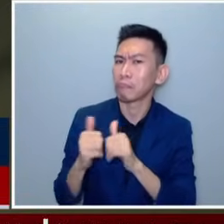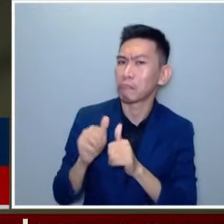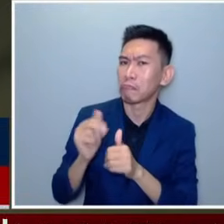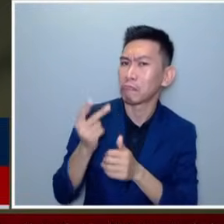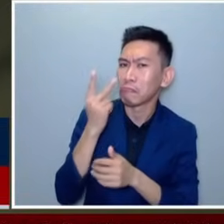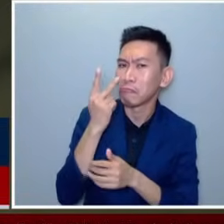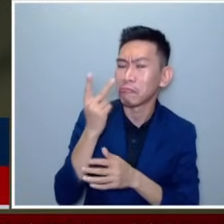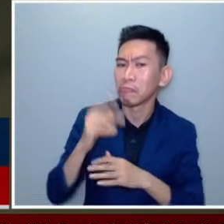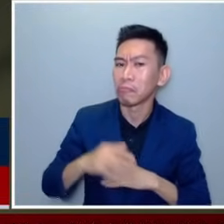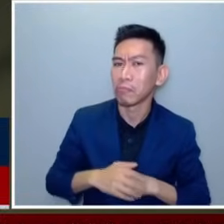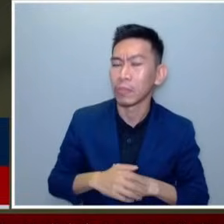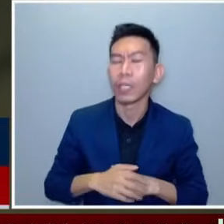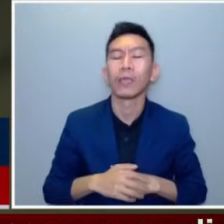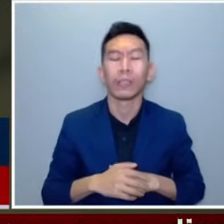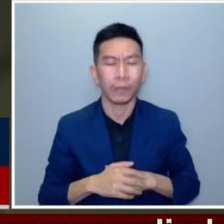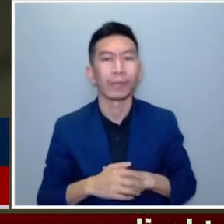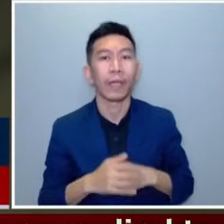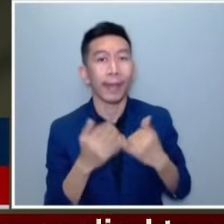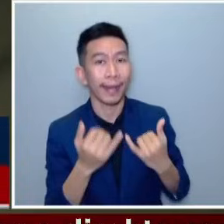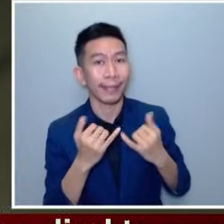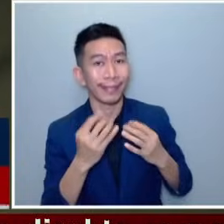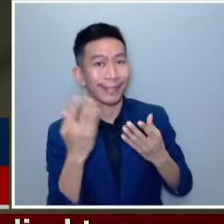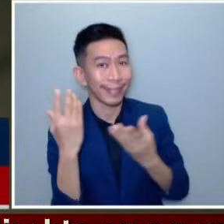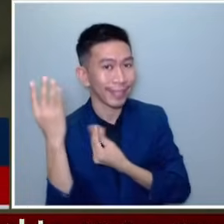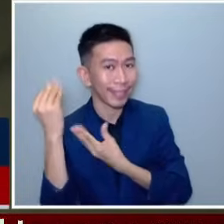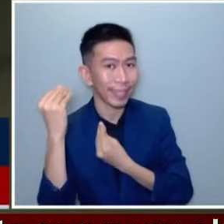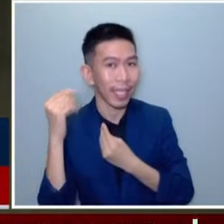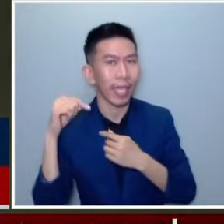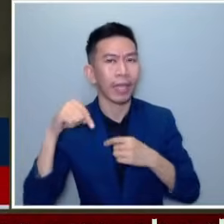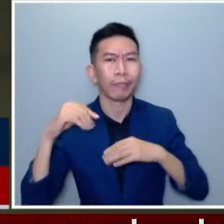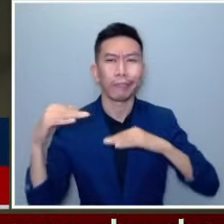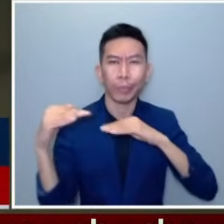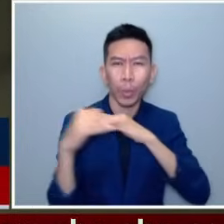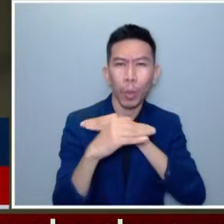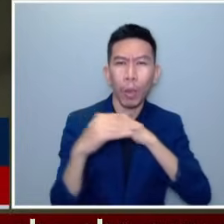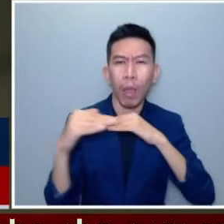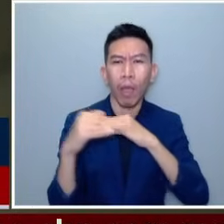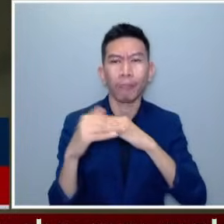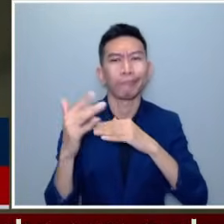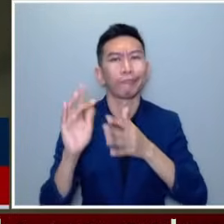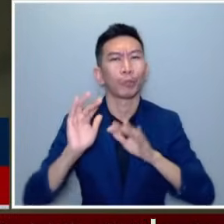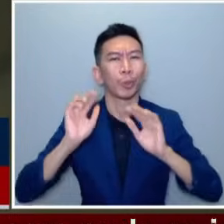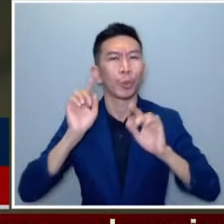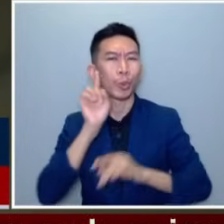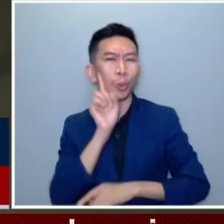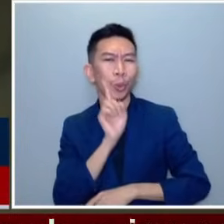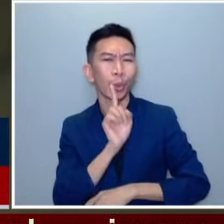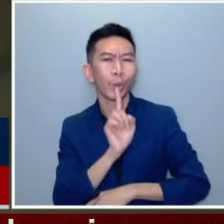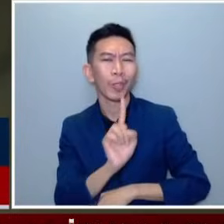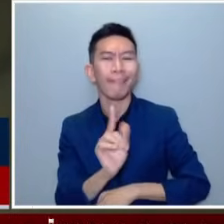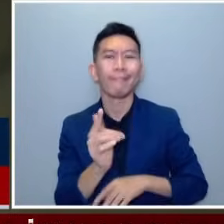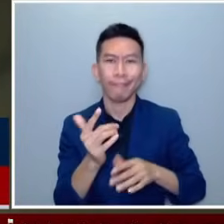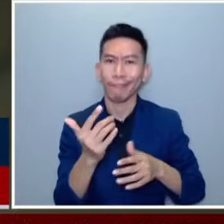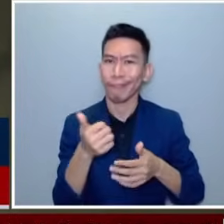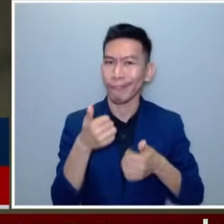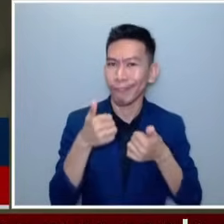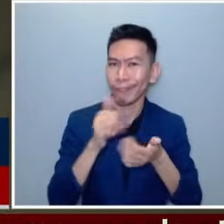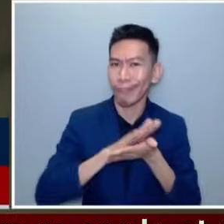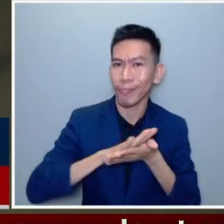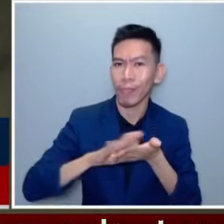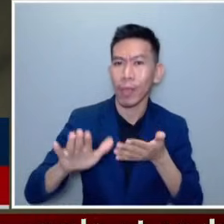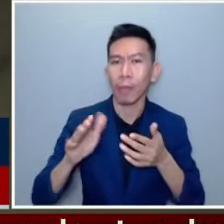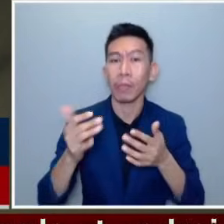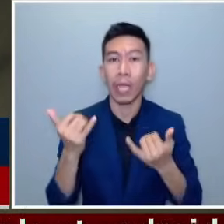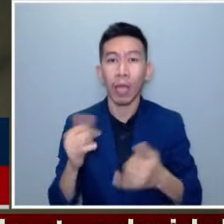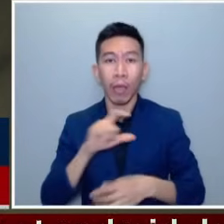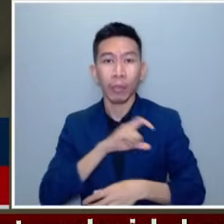Karen, sa ngayon, maluwag yung traffic dito sa Batasan San Mateo Road. Ang nakikita natin na sinasagawa ng mga pulis dito ay random inspection